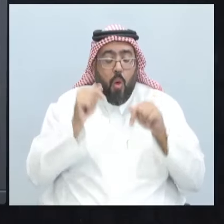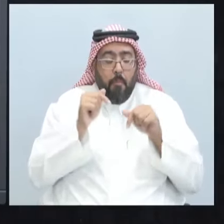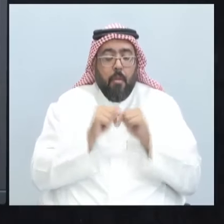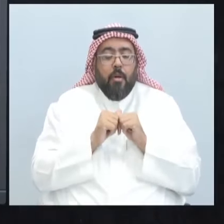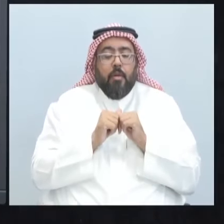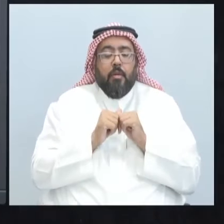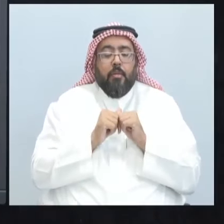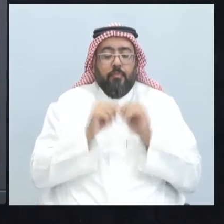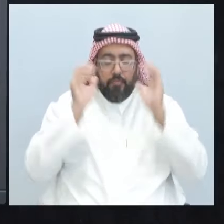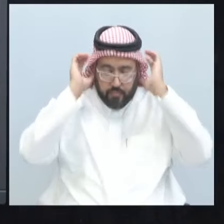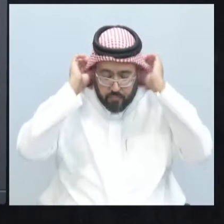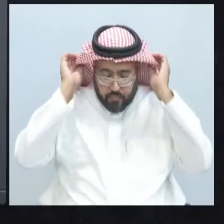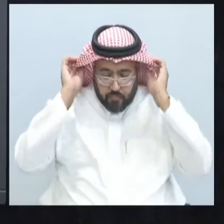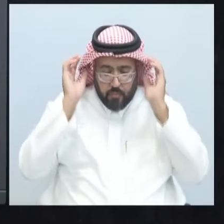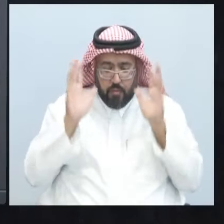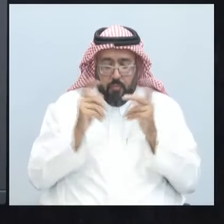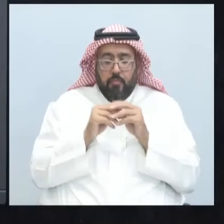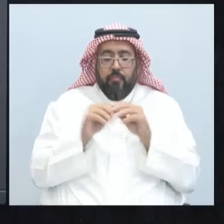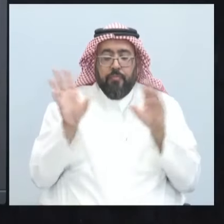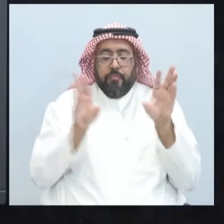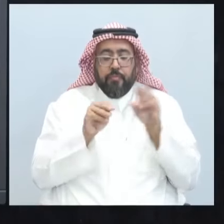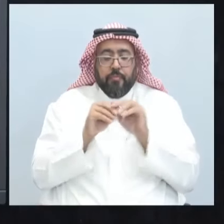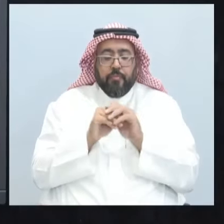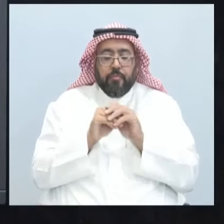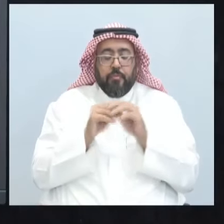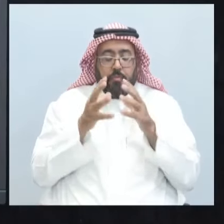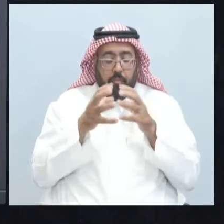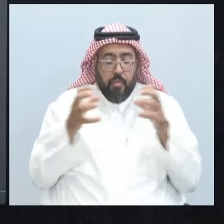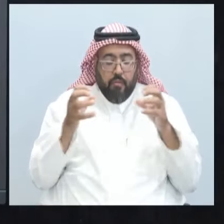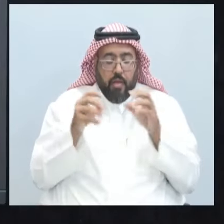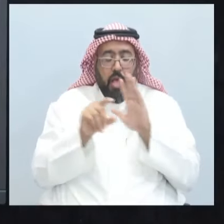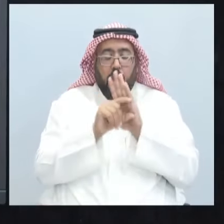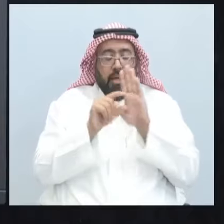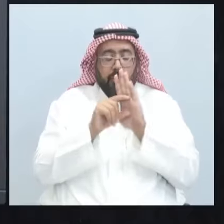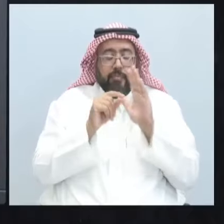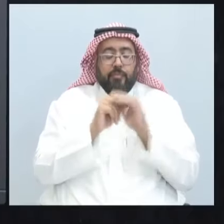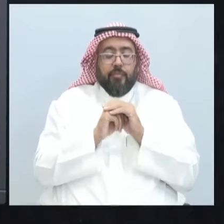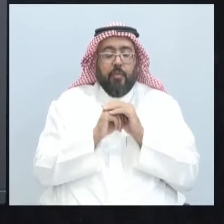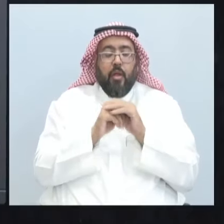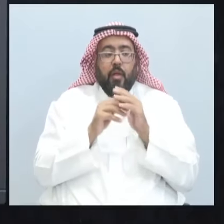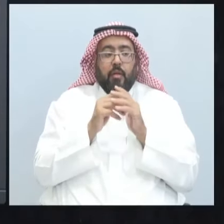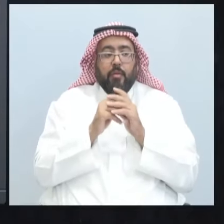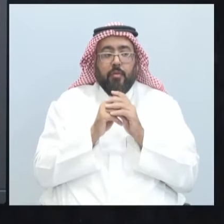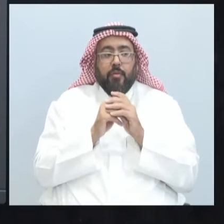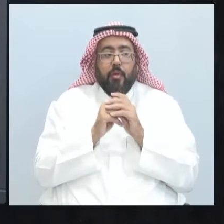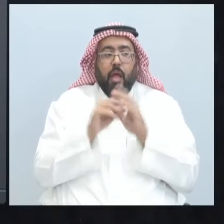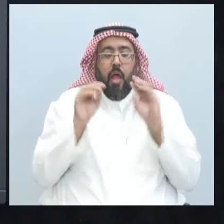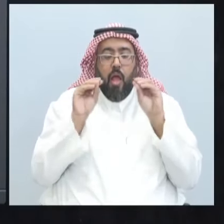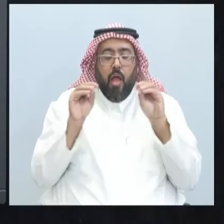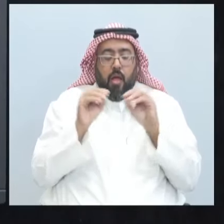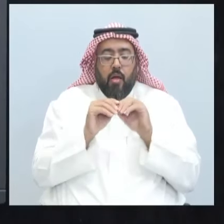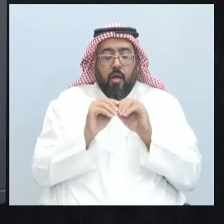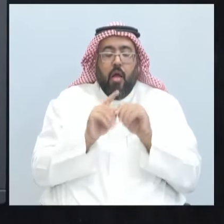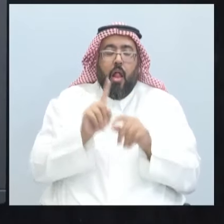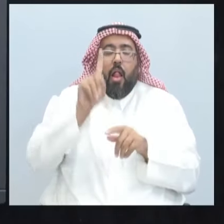وجل ما يتعلق بهذه القصه وتفسير هذه الايات العظيمه كما قلنا